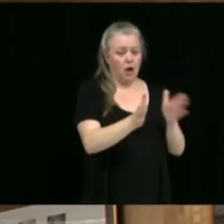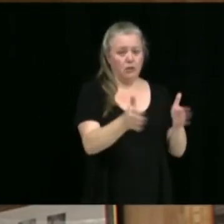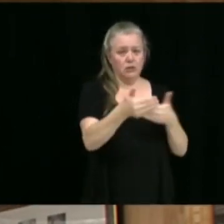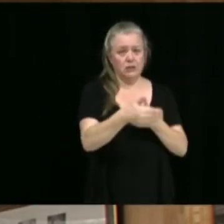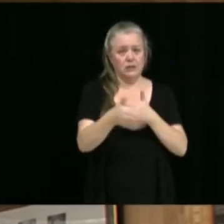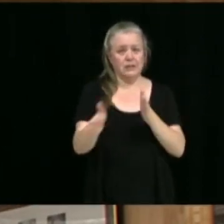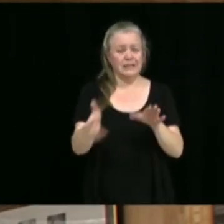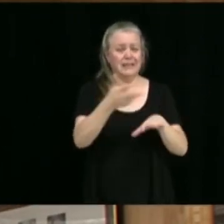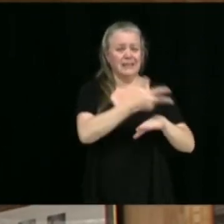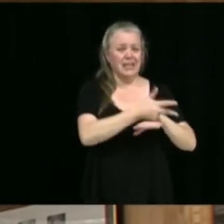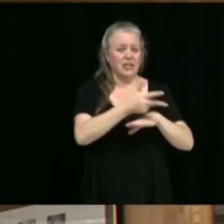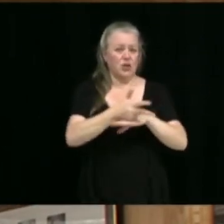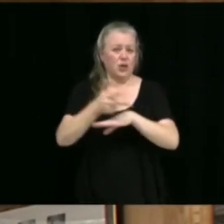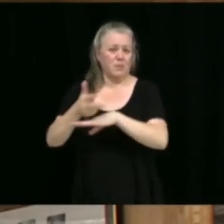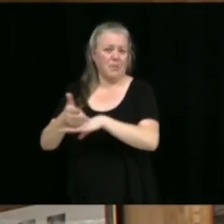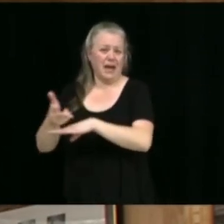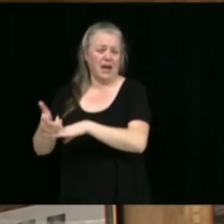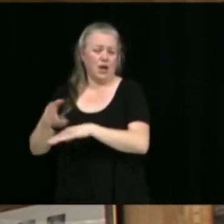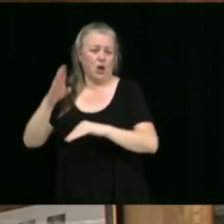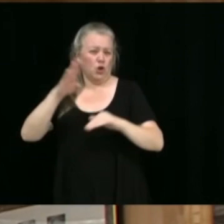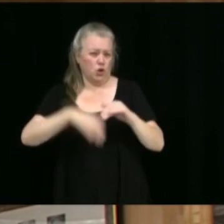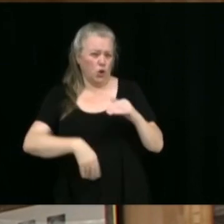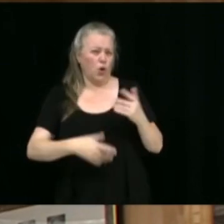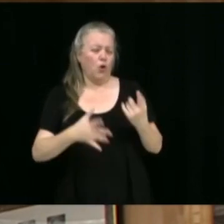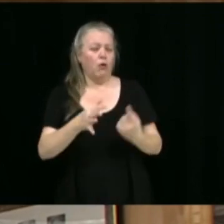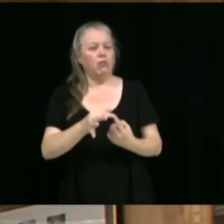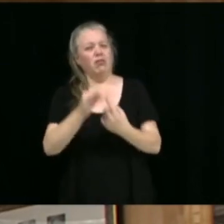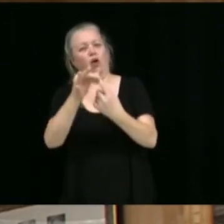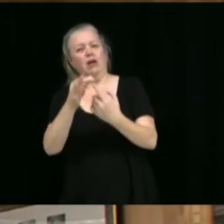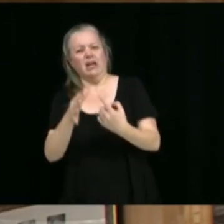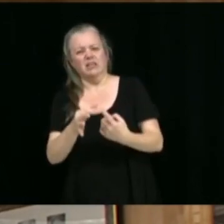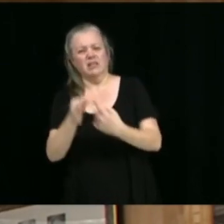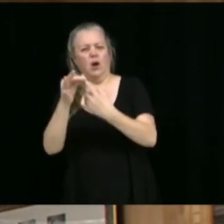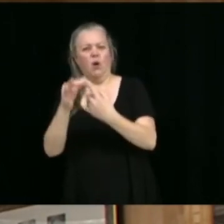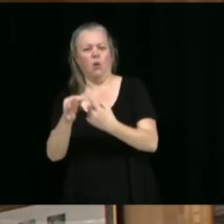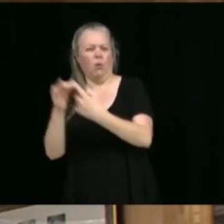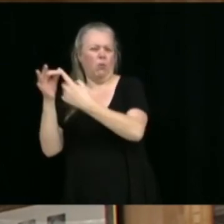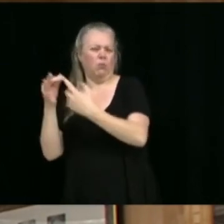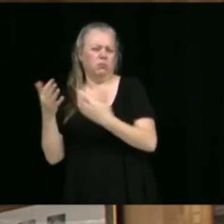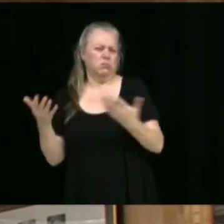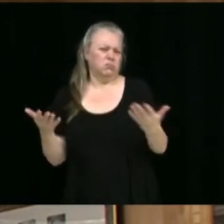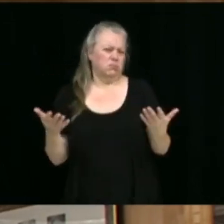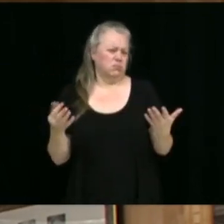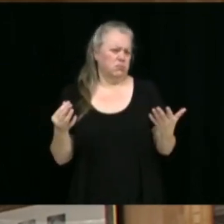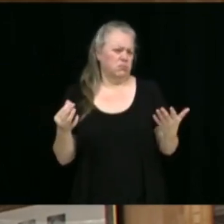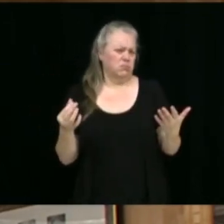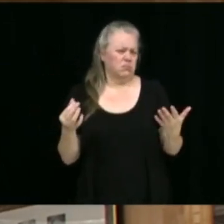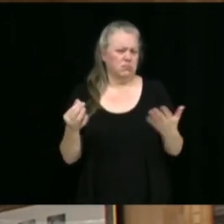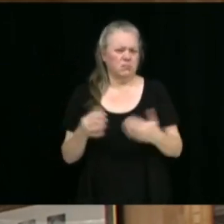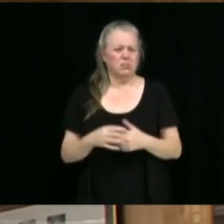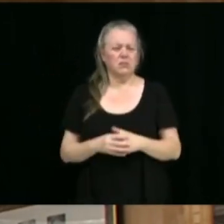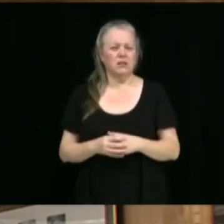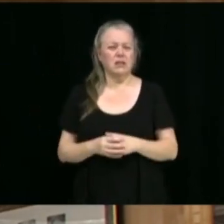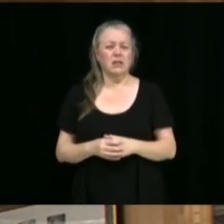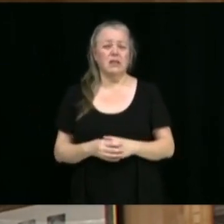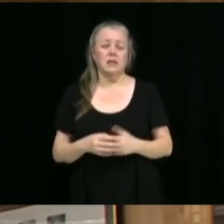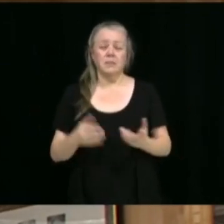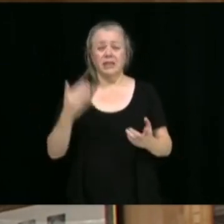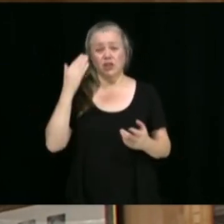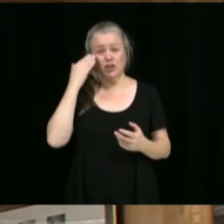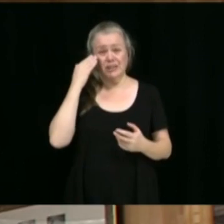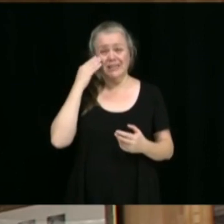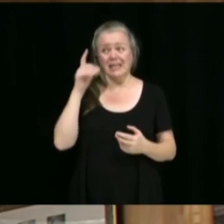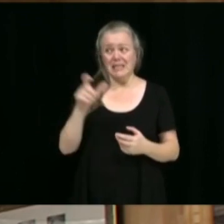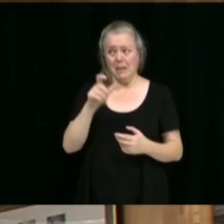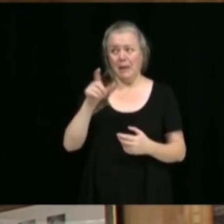nouveau développement, plutôt que d'aller avec des dérogations mineures à... Ouais. plusieurs dérogations mineures. Puis je sais que la Ville de